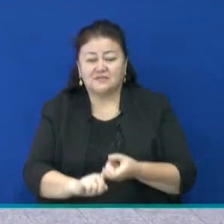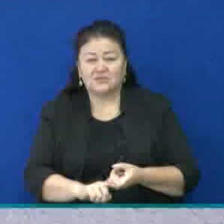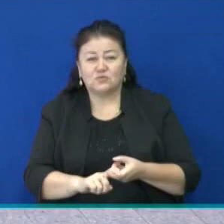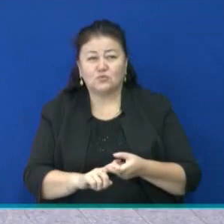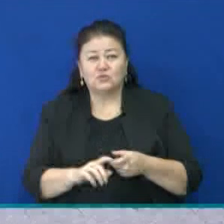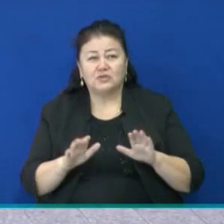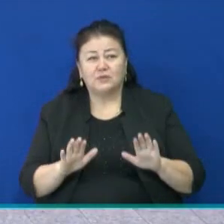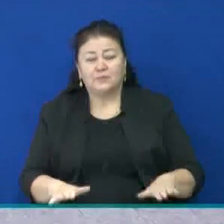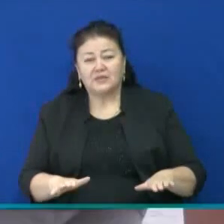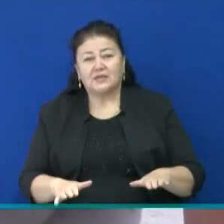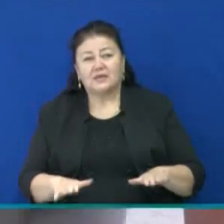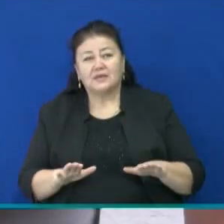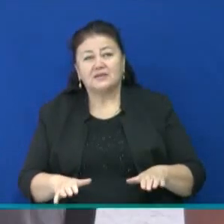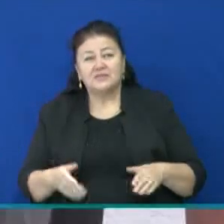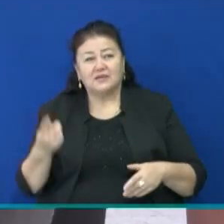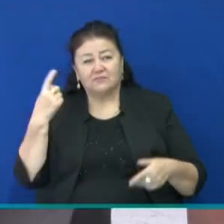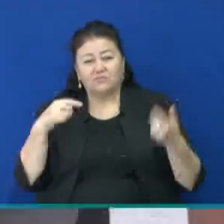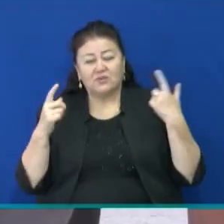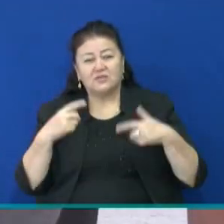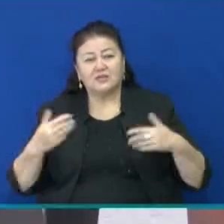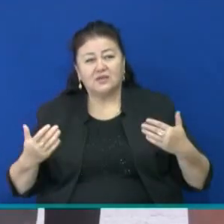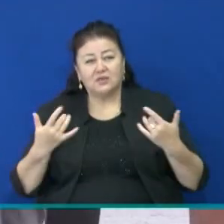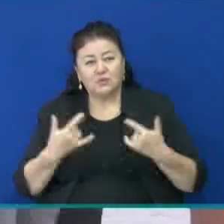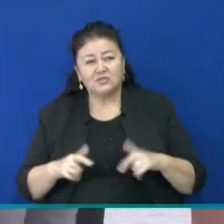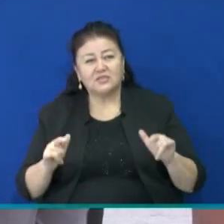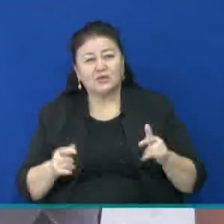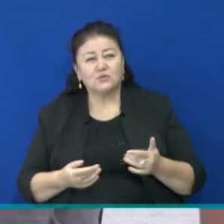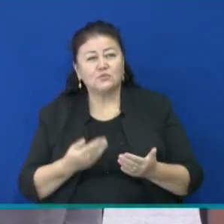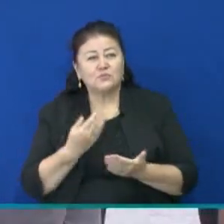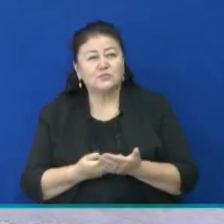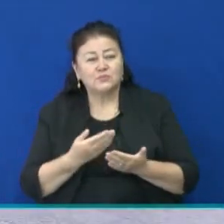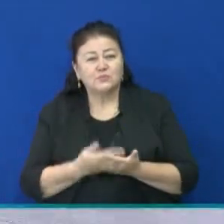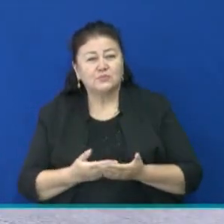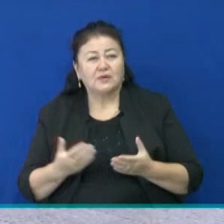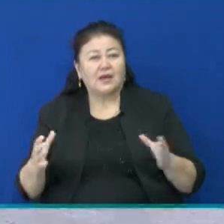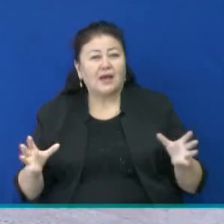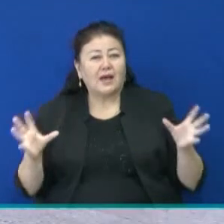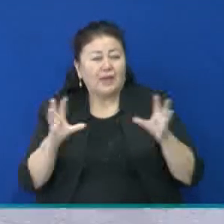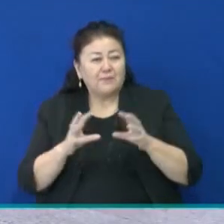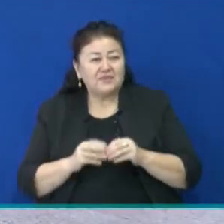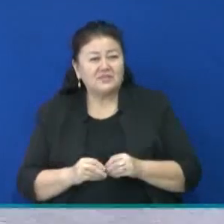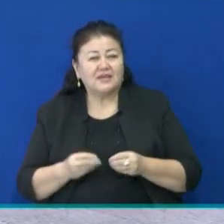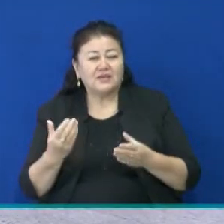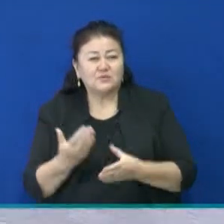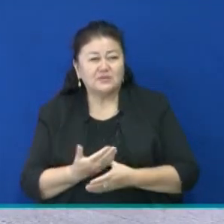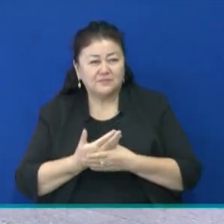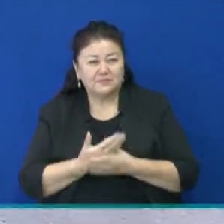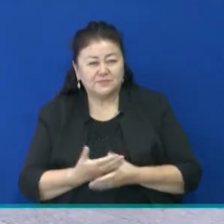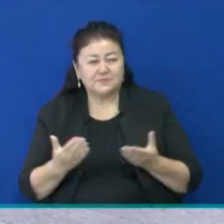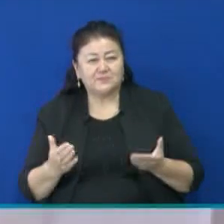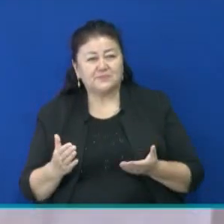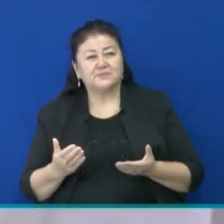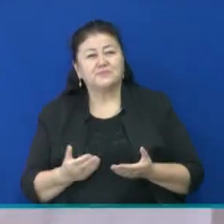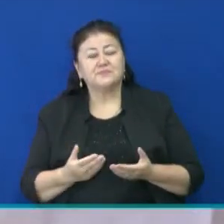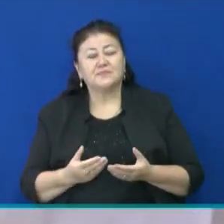молодежи, местом, где рождаются новые идеи, различные инициативы, объединяются волонтеры. При поддержке отдела внутренней политики